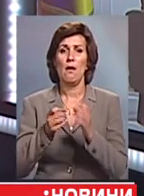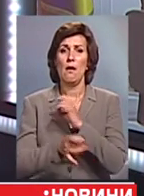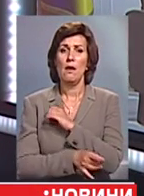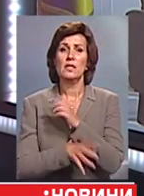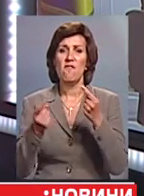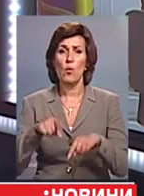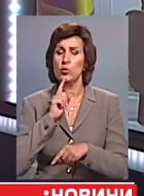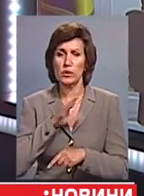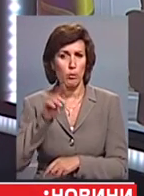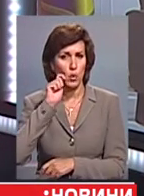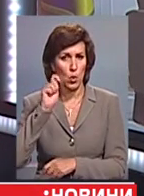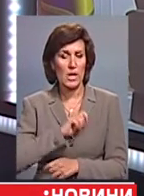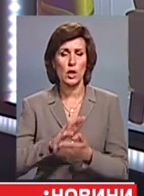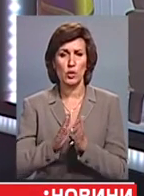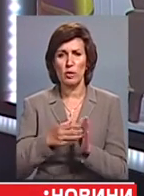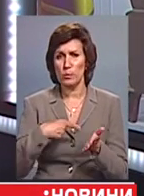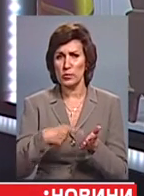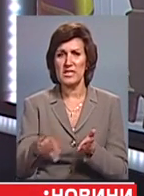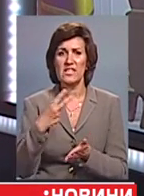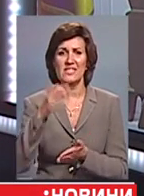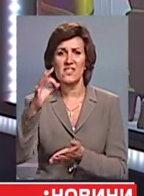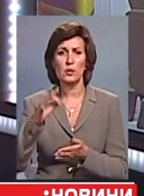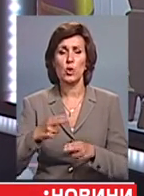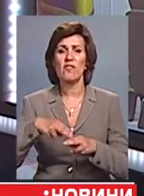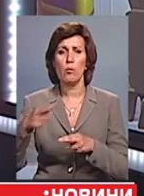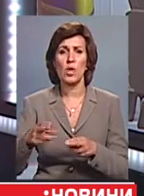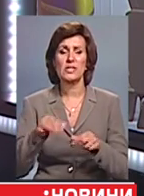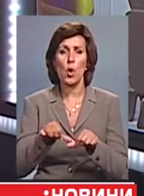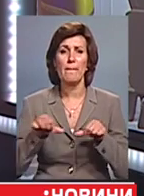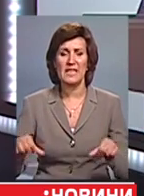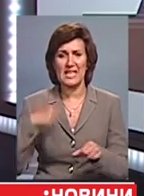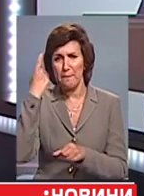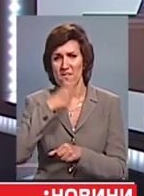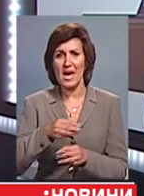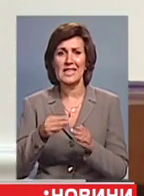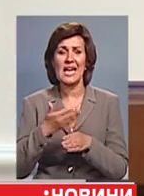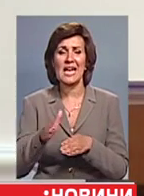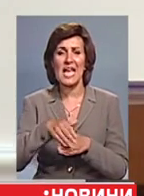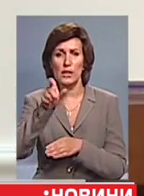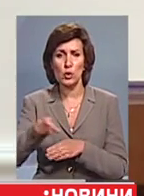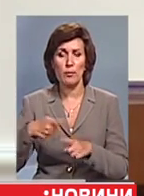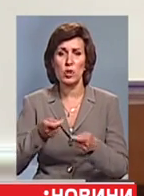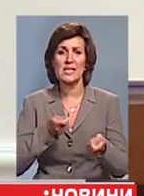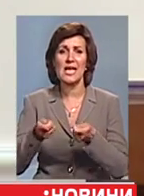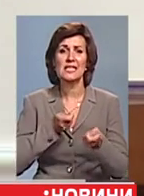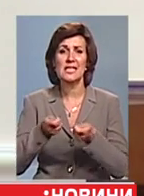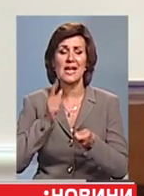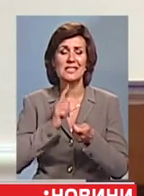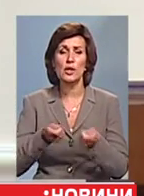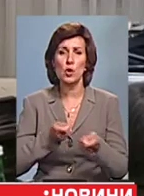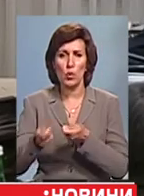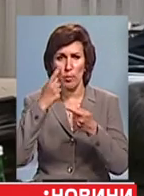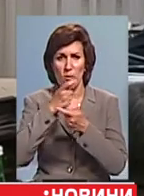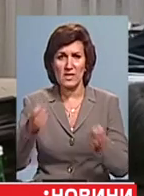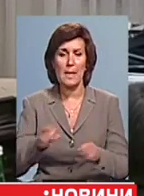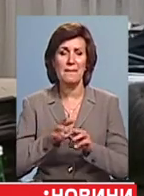Дефолту не буде. Україна домовилась про списання 20% боргу з комітетом приватних кредиторів. Про це на засіданні уряду повідомила міністр